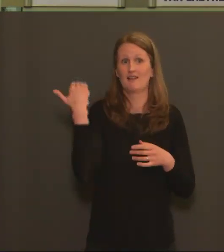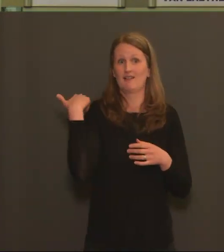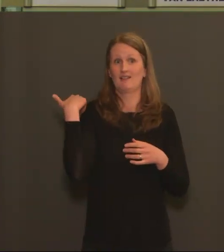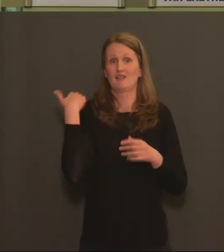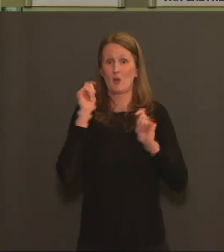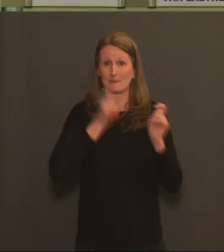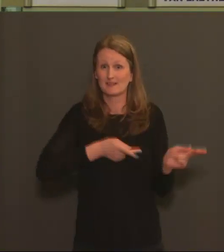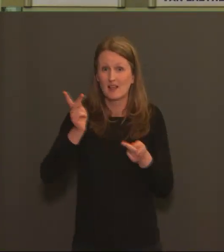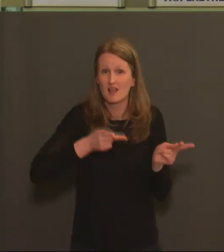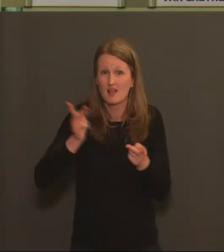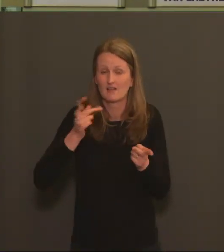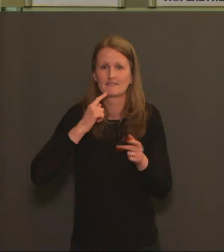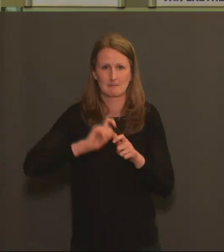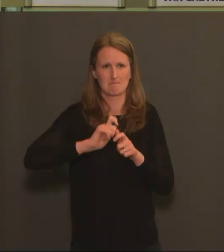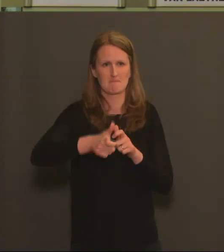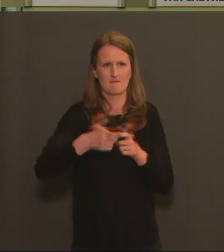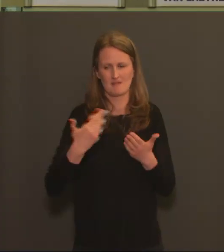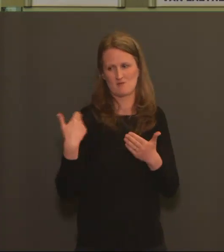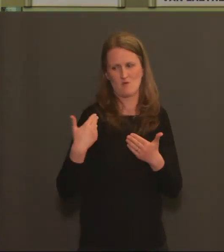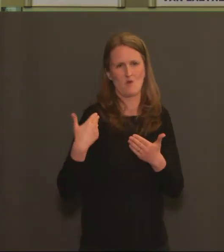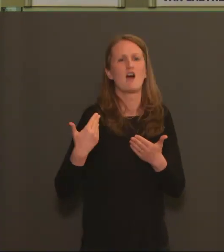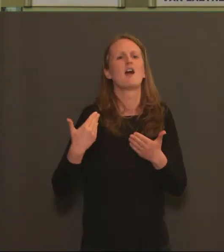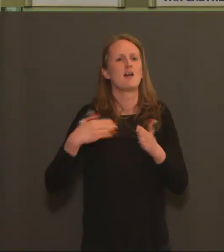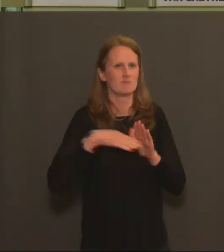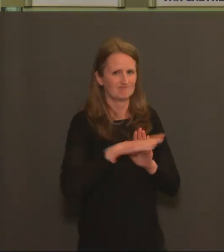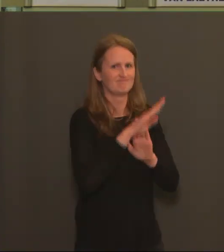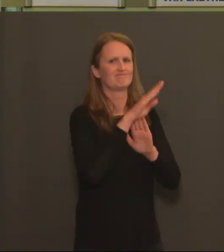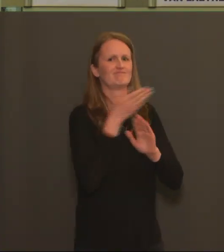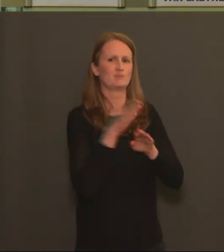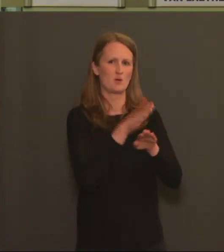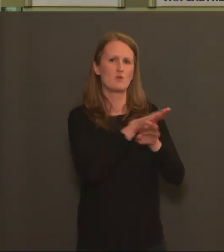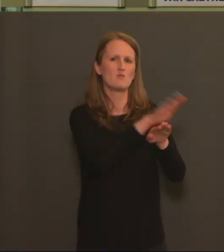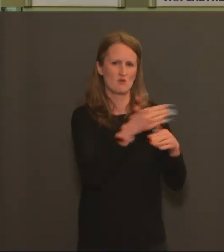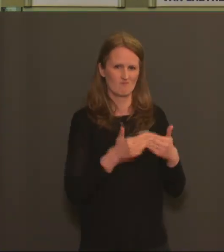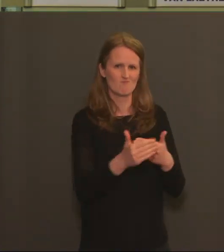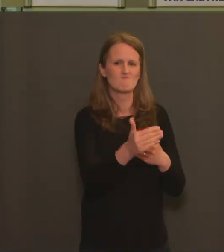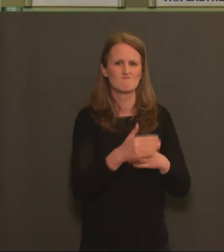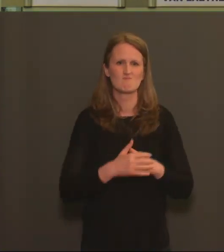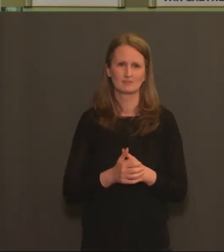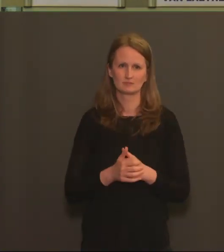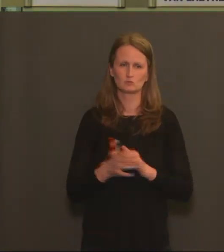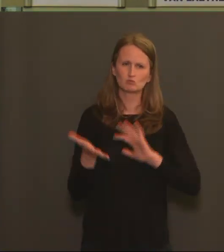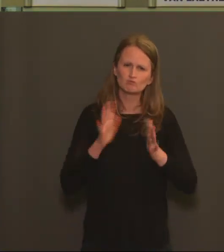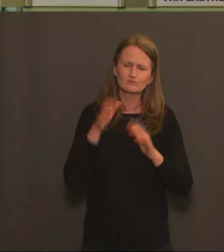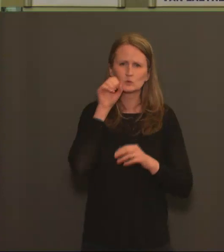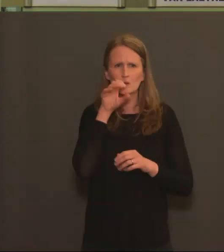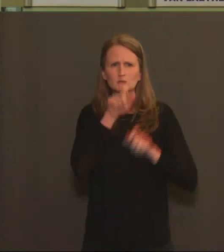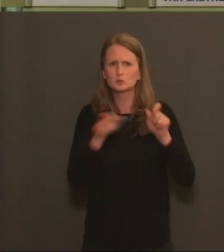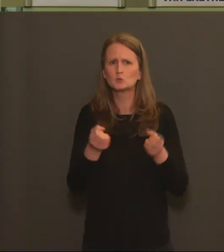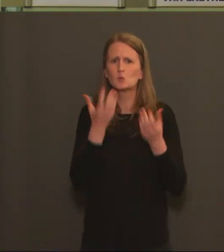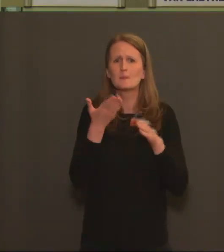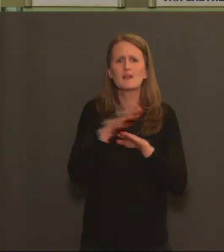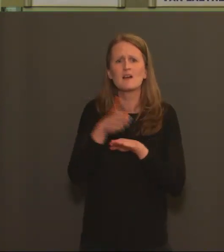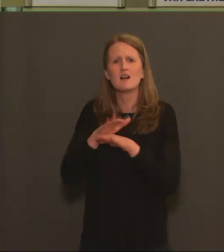nous avons connues ces dernières semaines. En moyenne, nous déplorons actuellement 26 décès par jour, ce qui est une augmentation